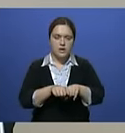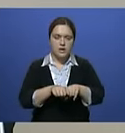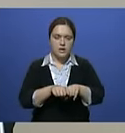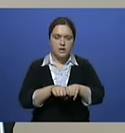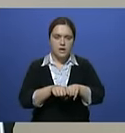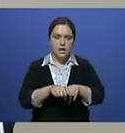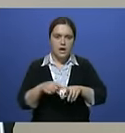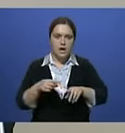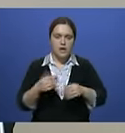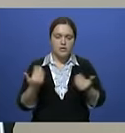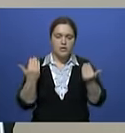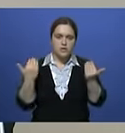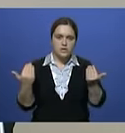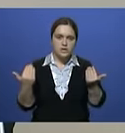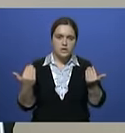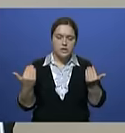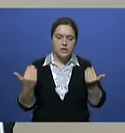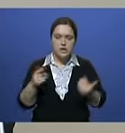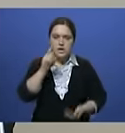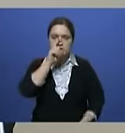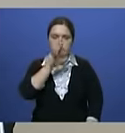этого обстоит дело